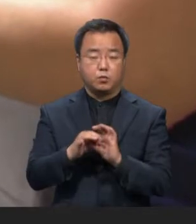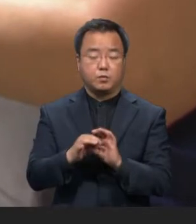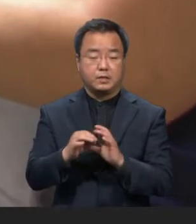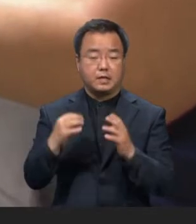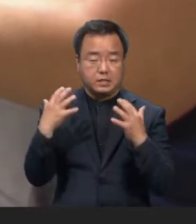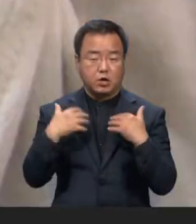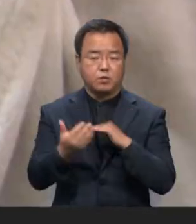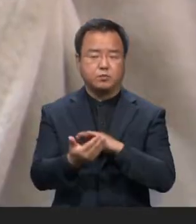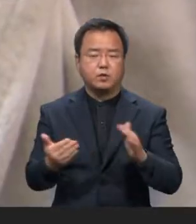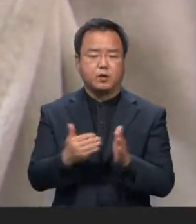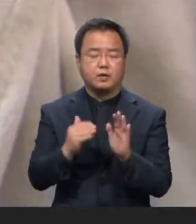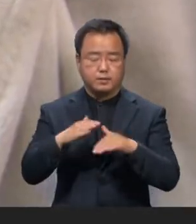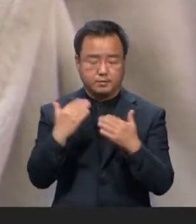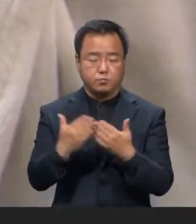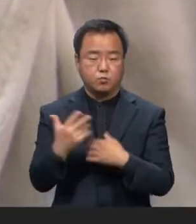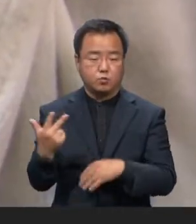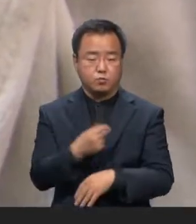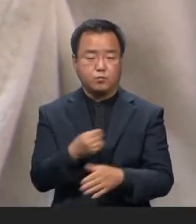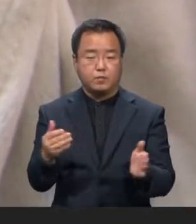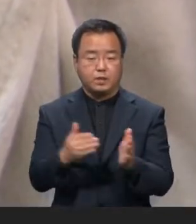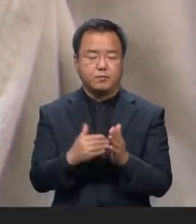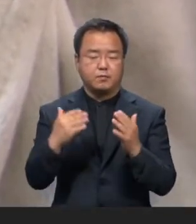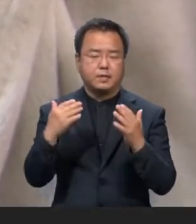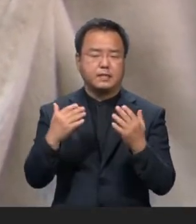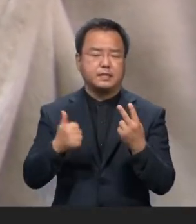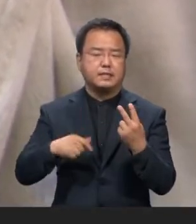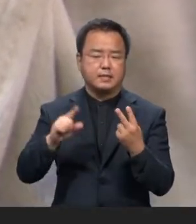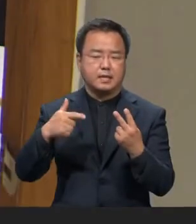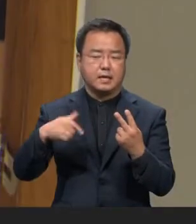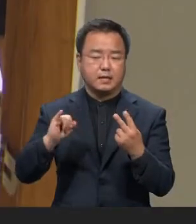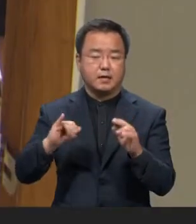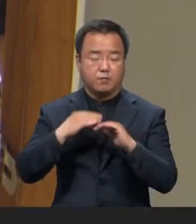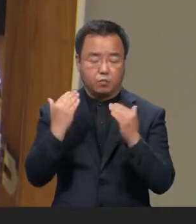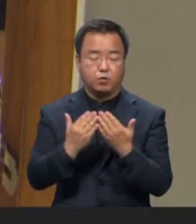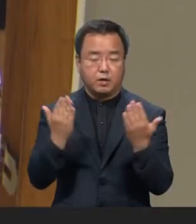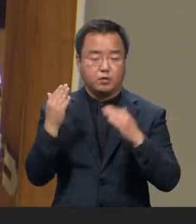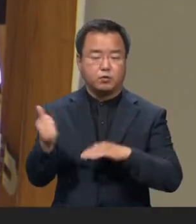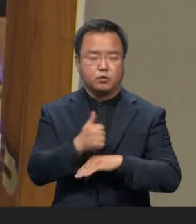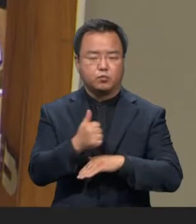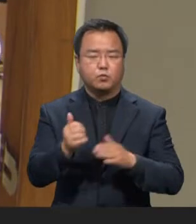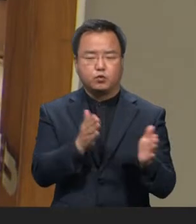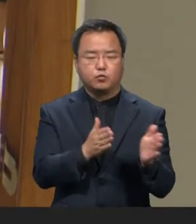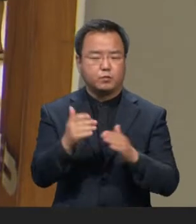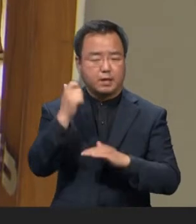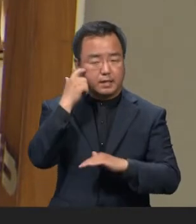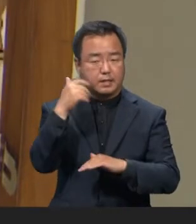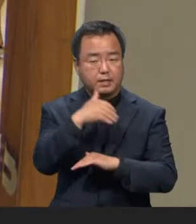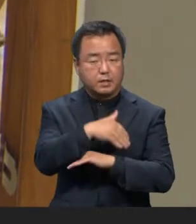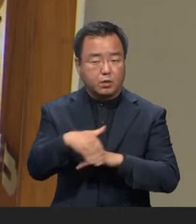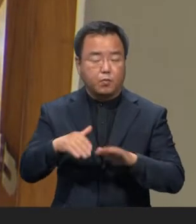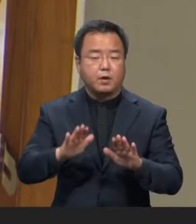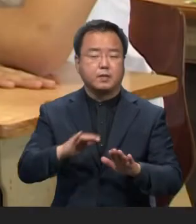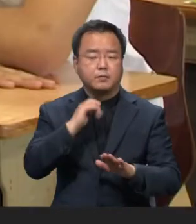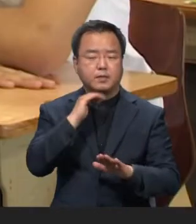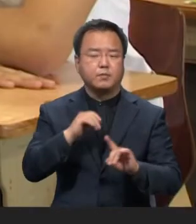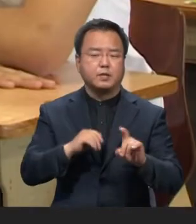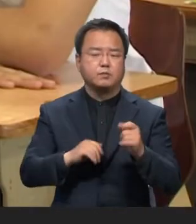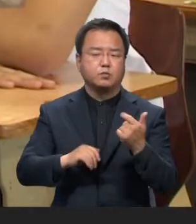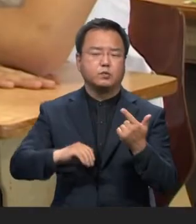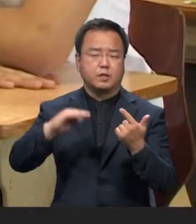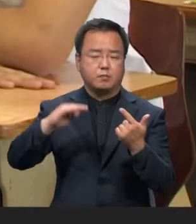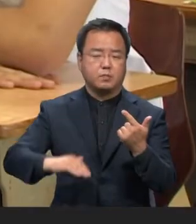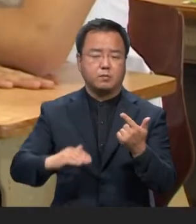마치고 이야기 전면 등교를 준비하겠다는 겁니다 교육부 관계자는 현재로서는 16세 미만 학생은